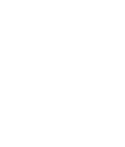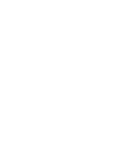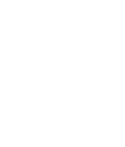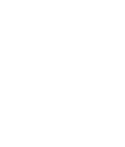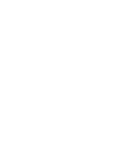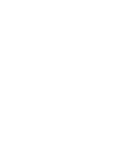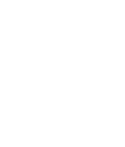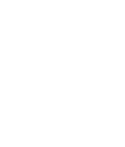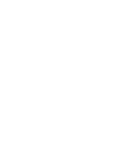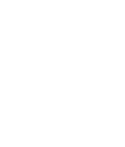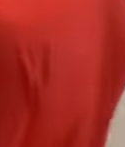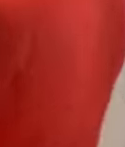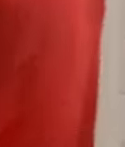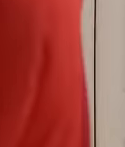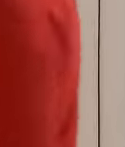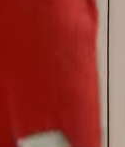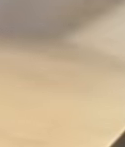Malaysia.